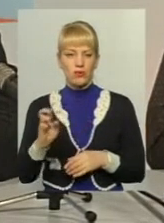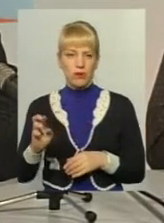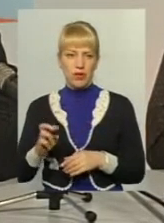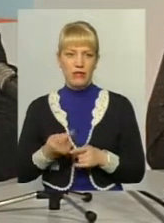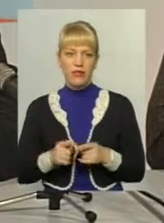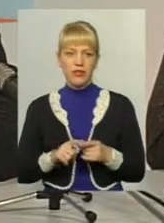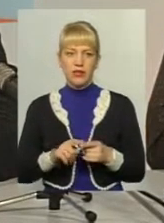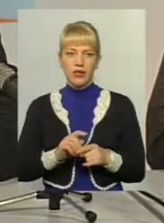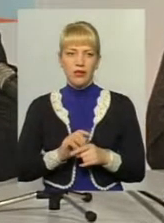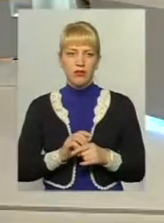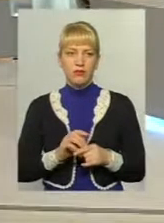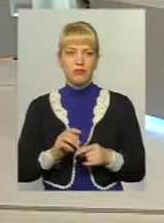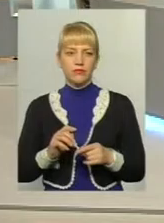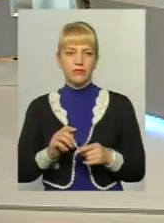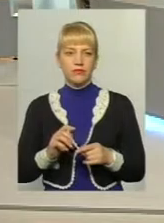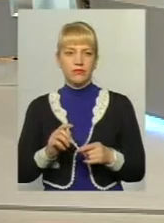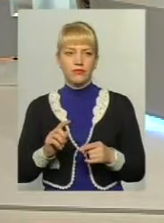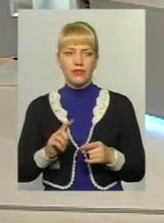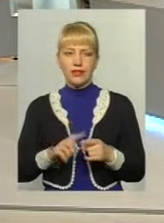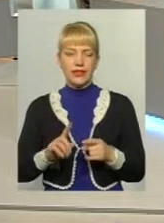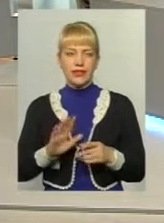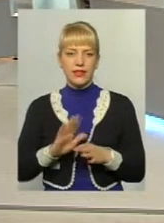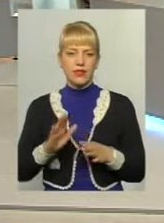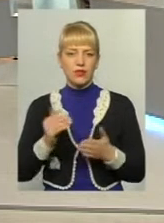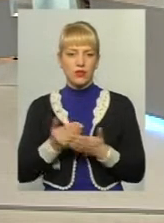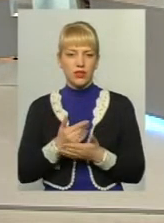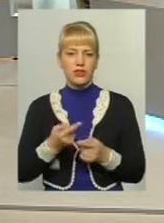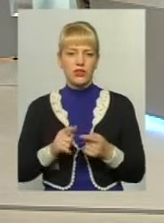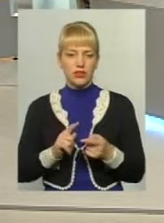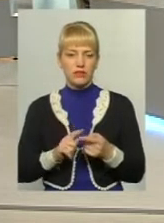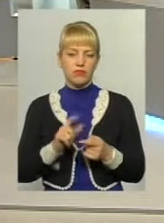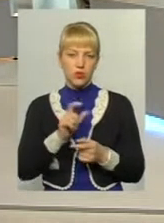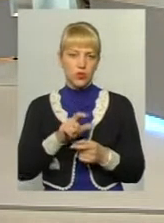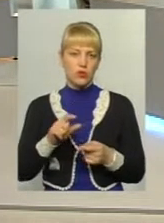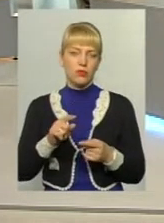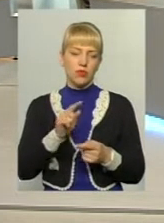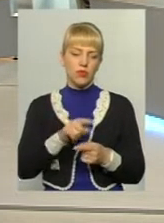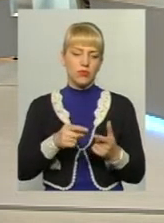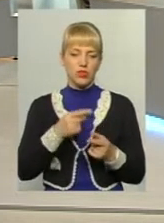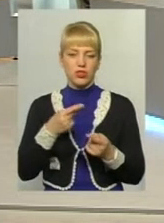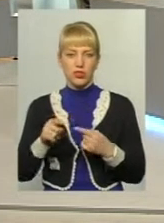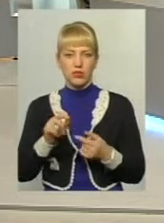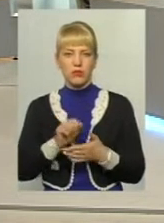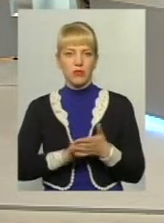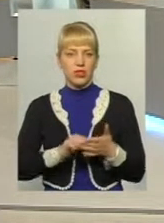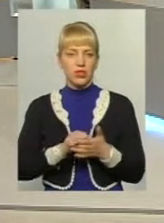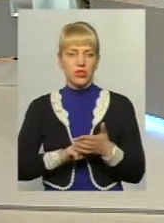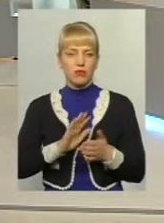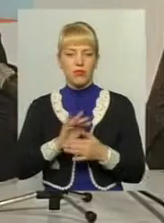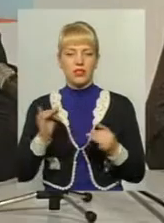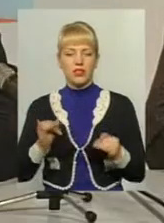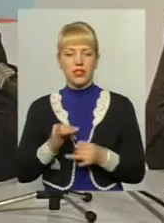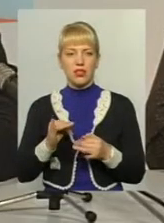96-му році. Є ОСББ, які, тобто, ви можете уявити, який це досвід у людей є,